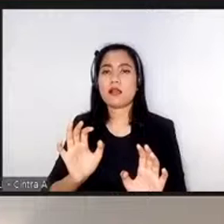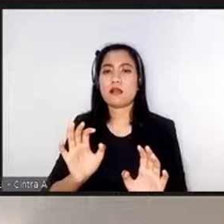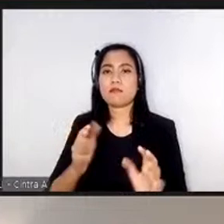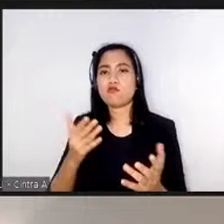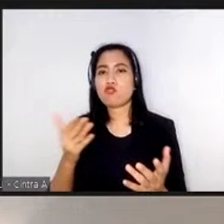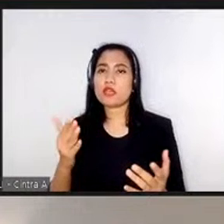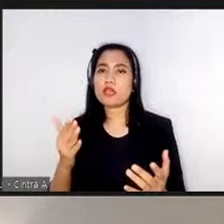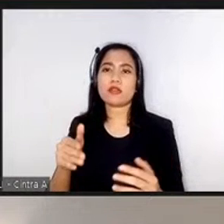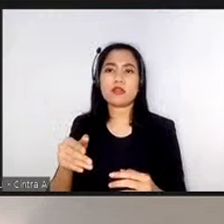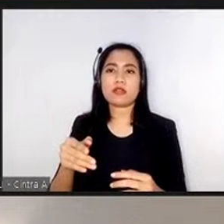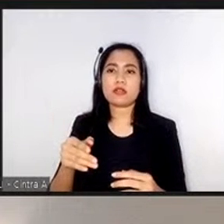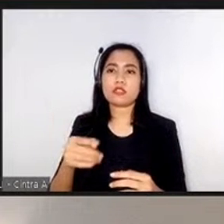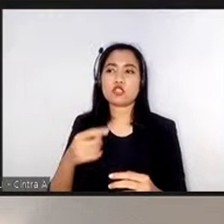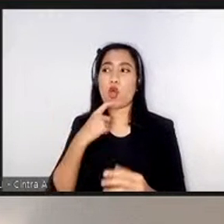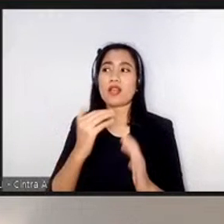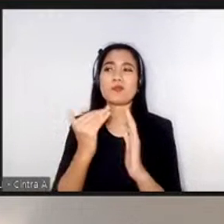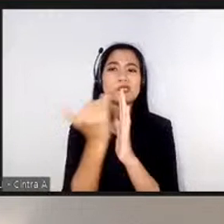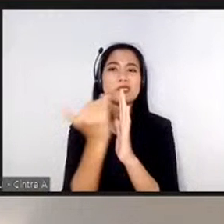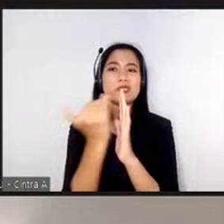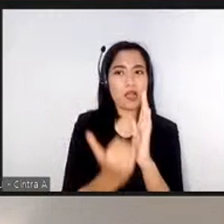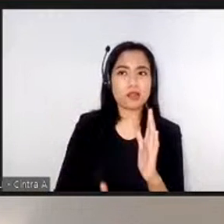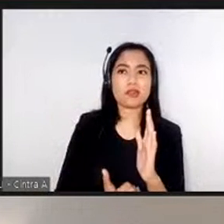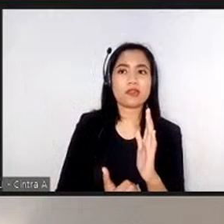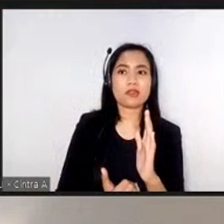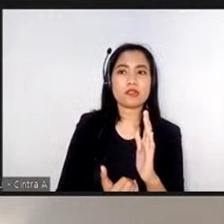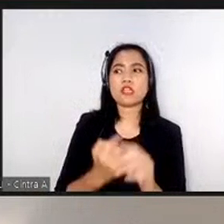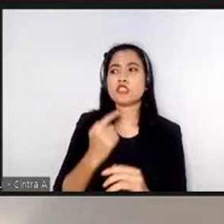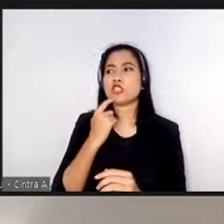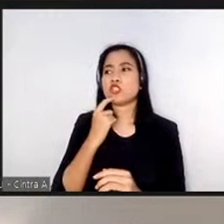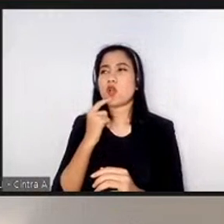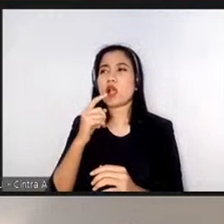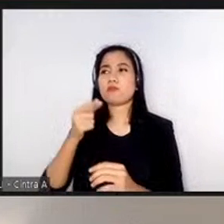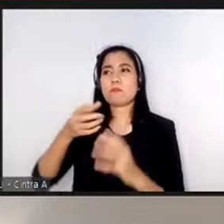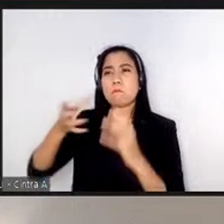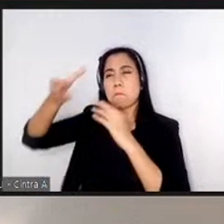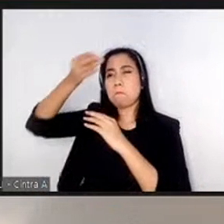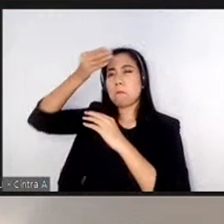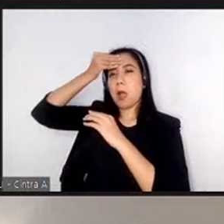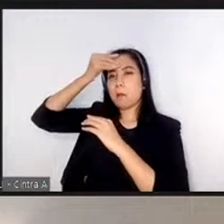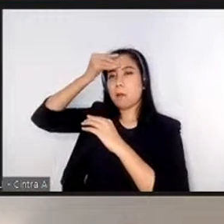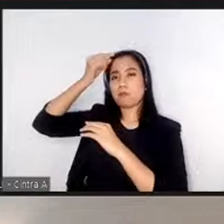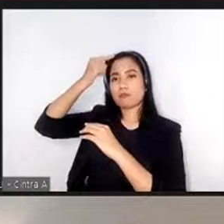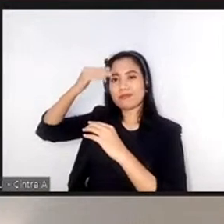misalnya eh untuk meningkatkan pemahaman eh